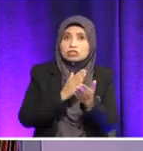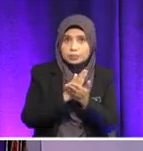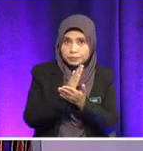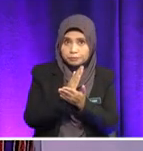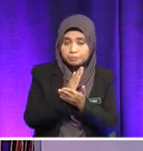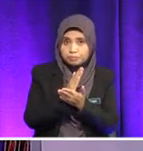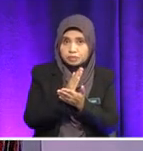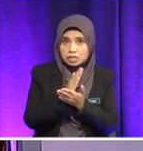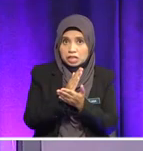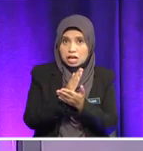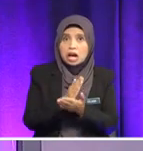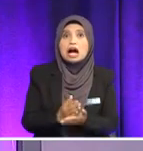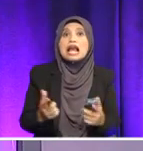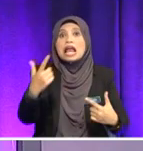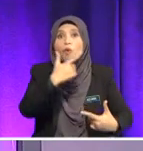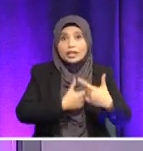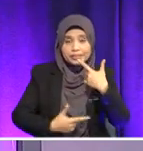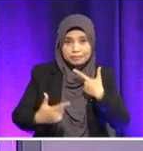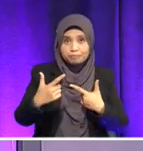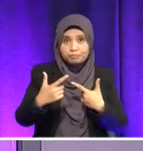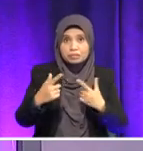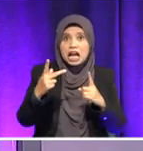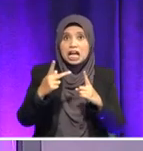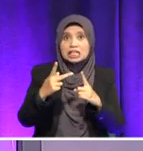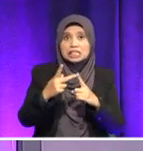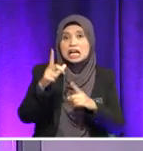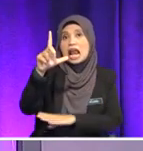rombongan kemerdekaan Ke London Oke